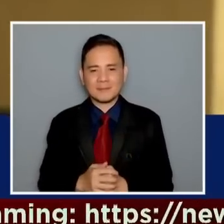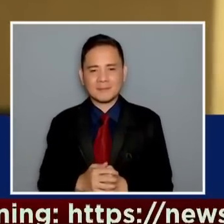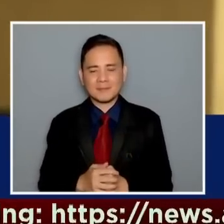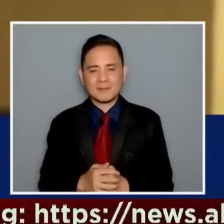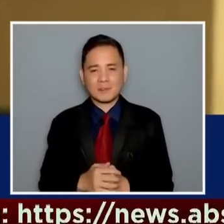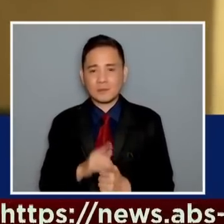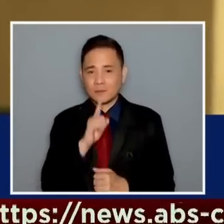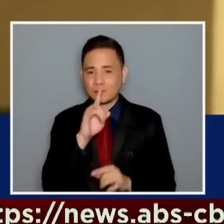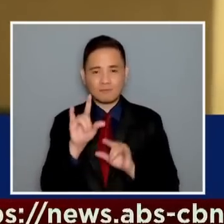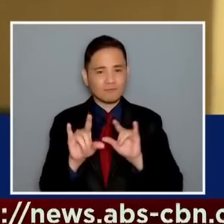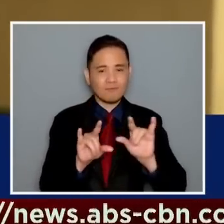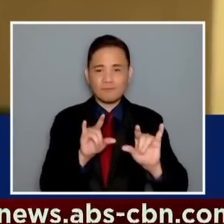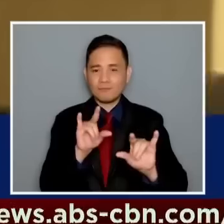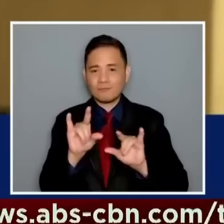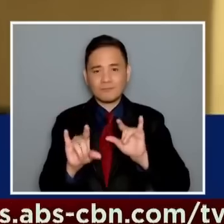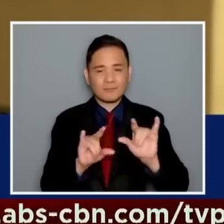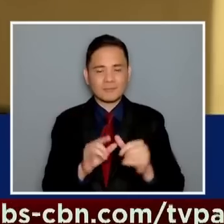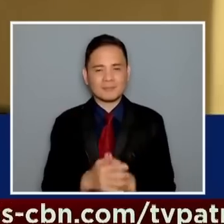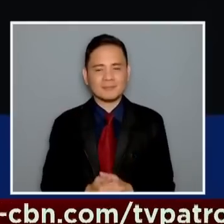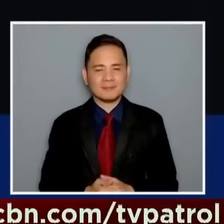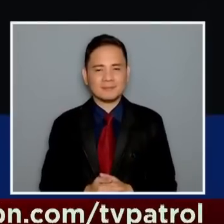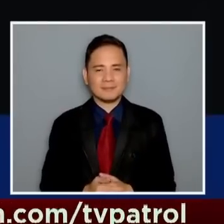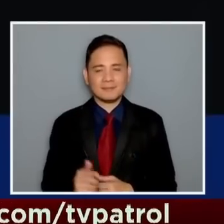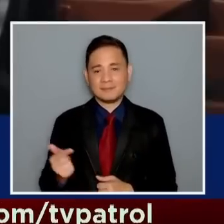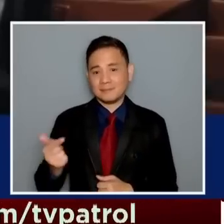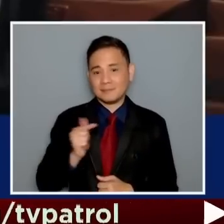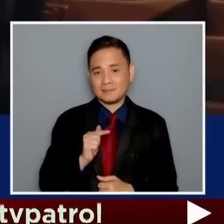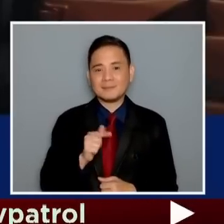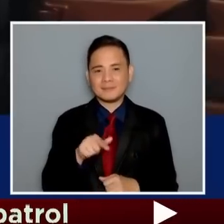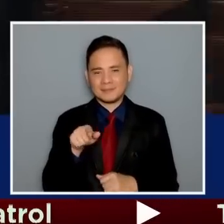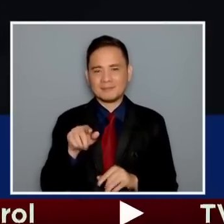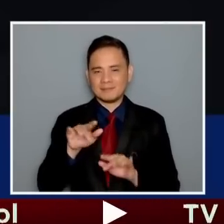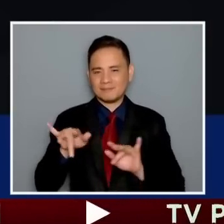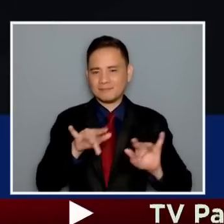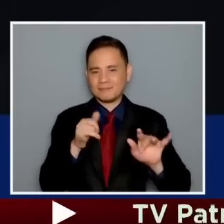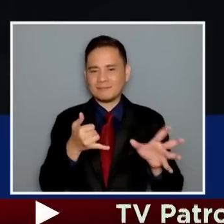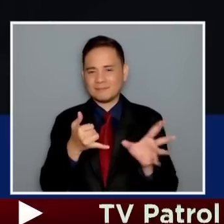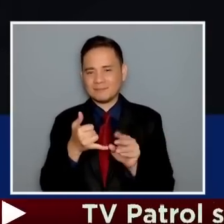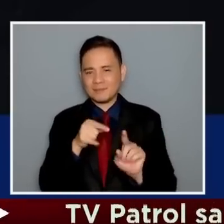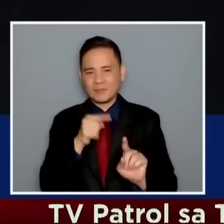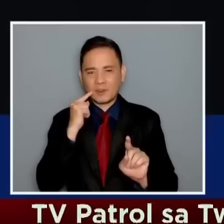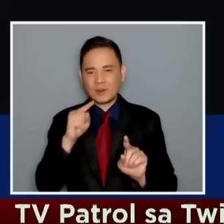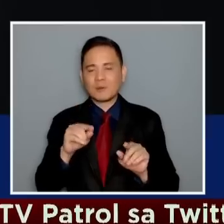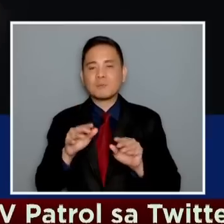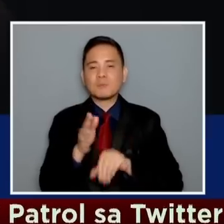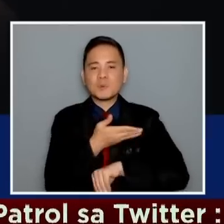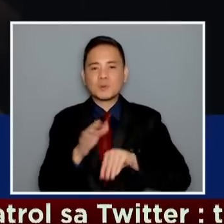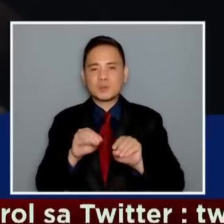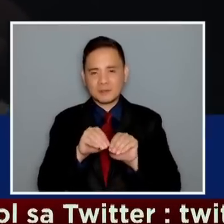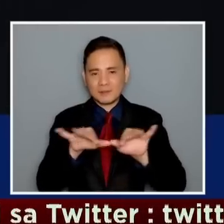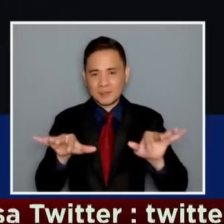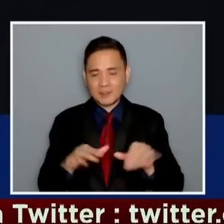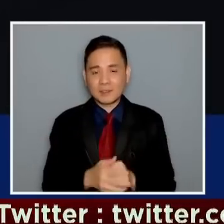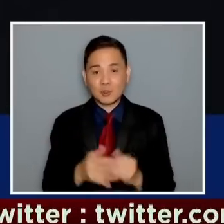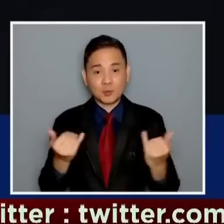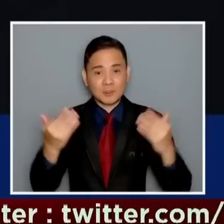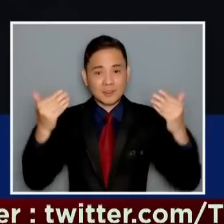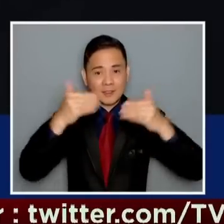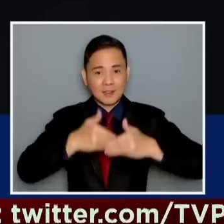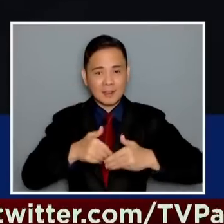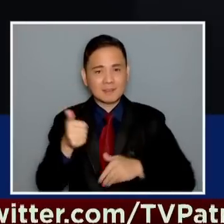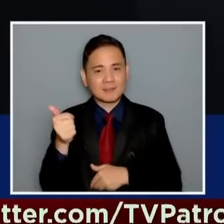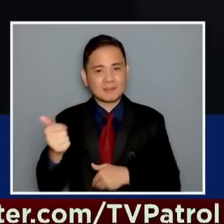pagsinta. Ni-record ni Pia ang Kailangan Kita para sa OPM album ni Troy Loretta. At ngayong gabi, handa na